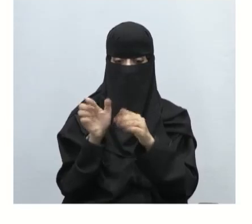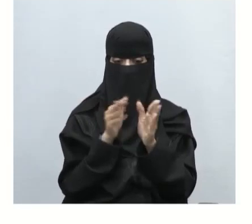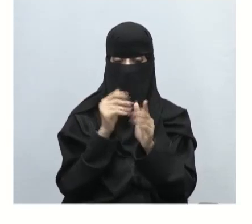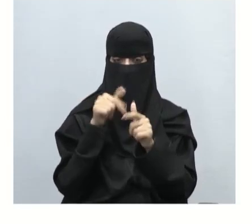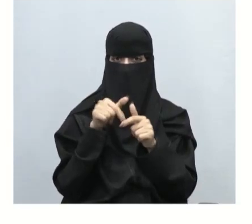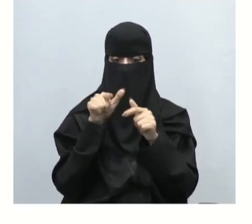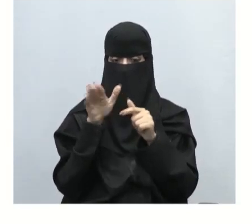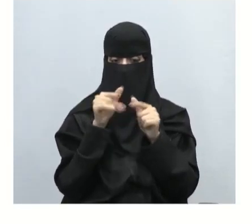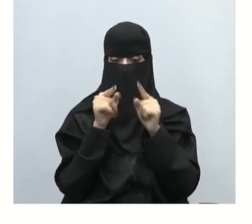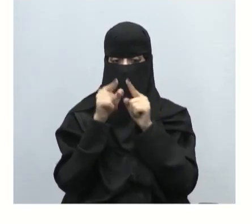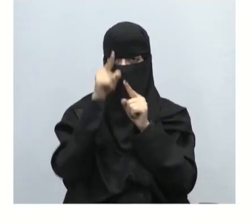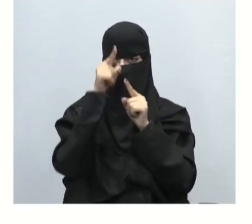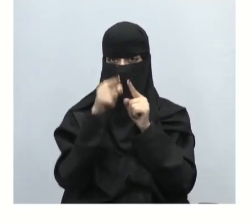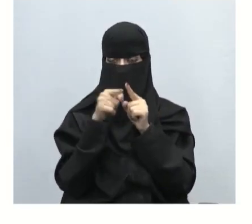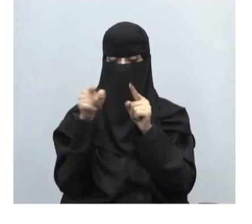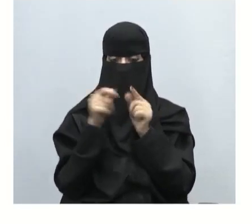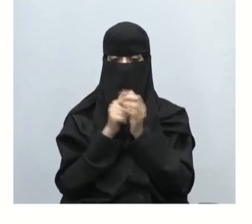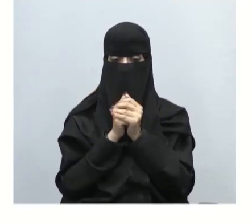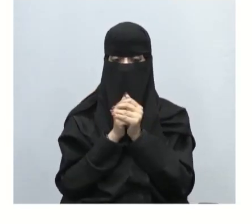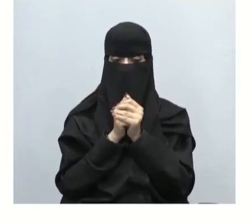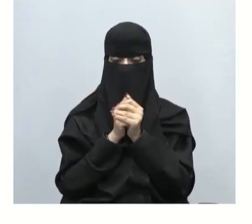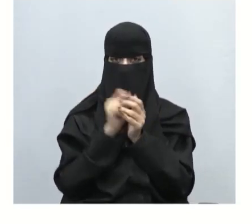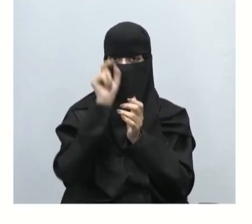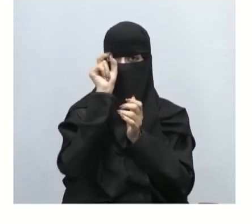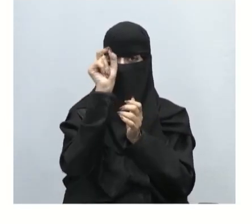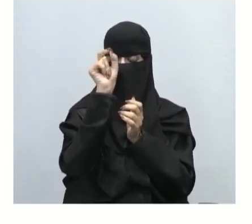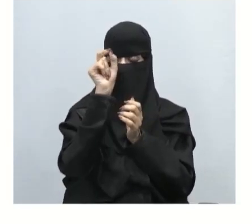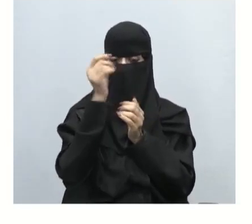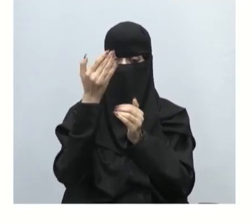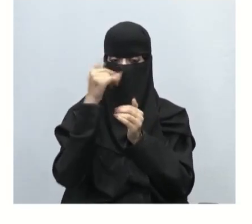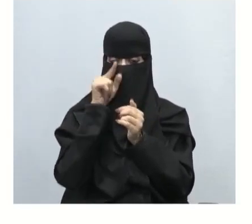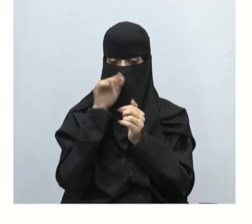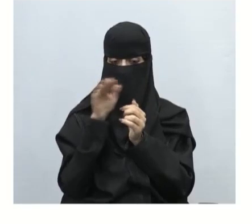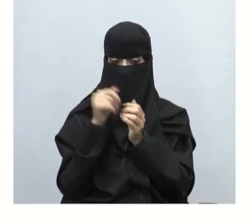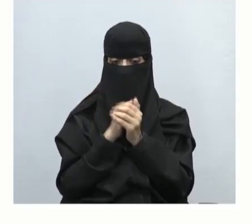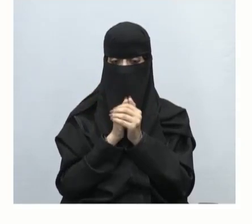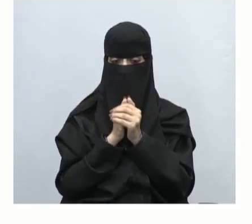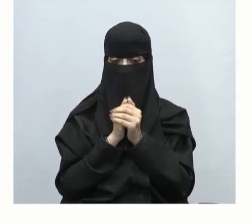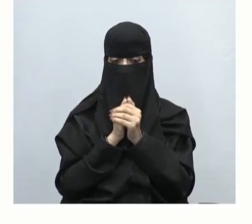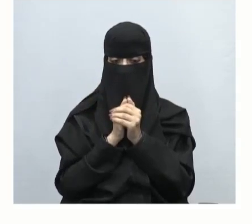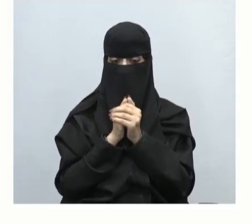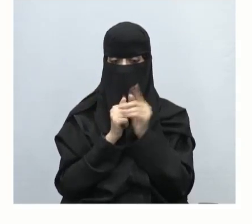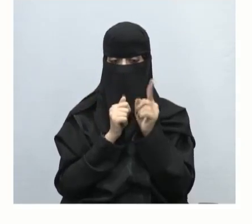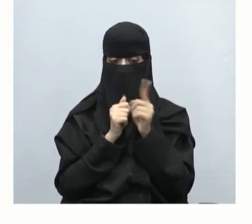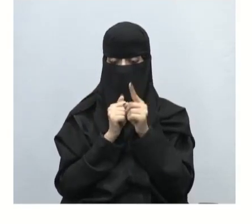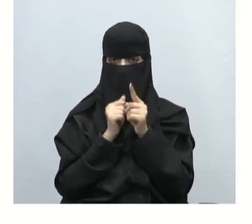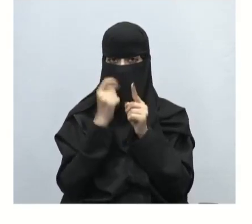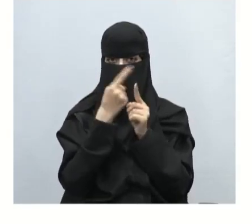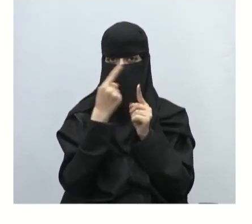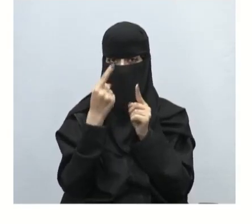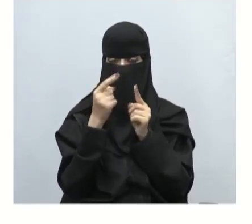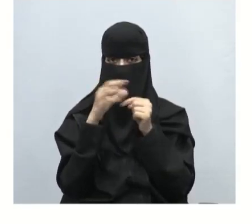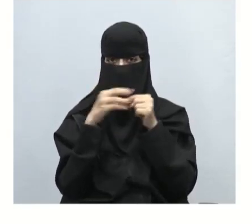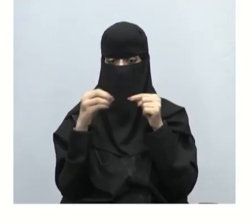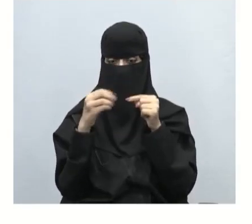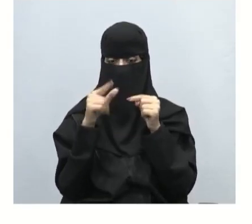وموجوده على المربع نكتب احداثياتها التي تشكل زوج مرتب لدينا هنا من نقطه الاصل